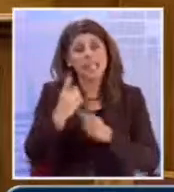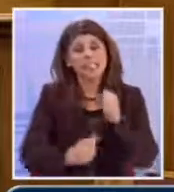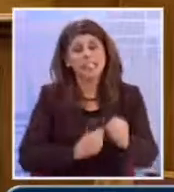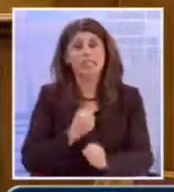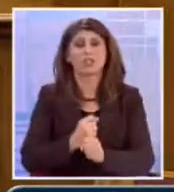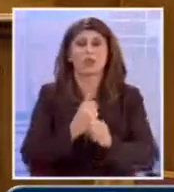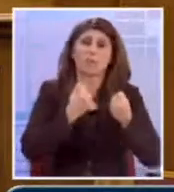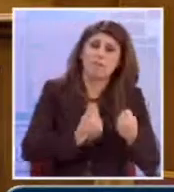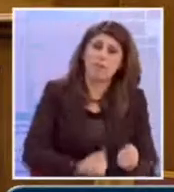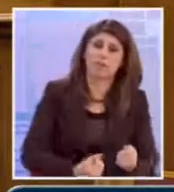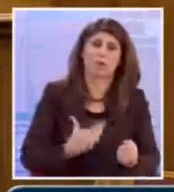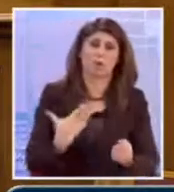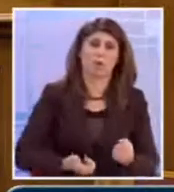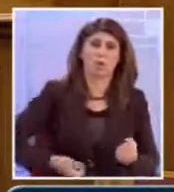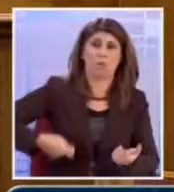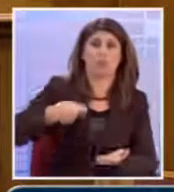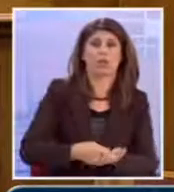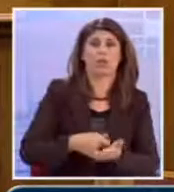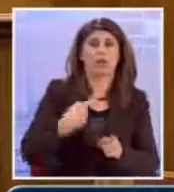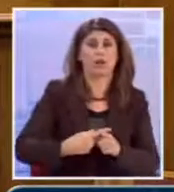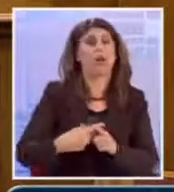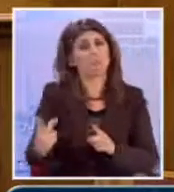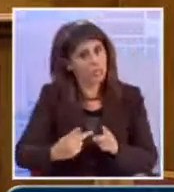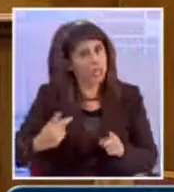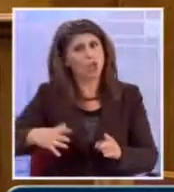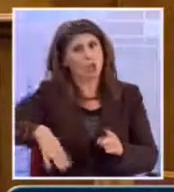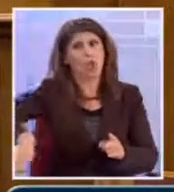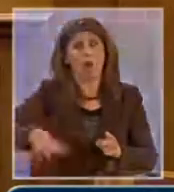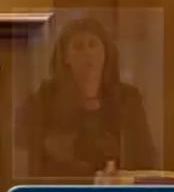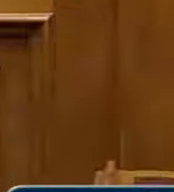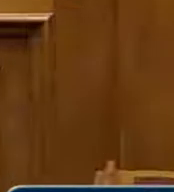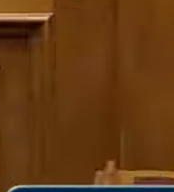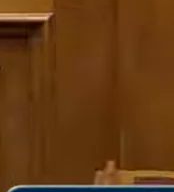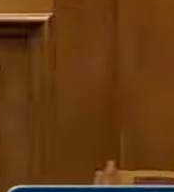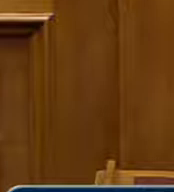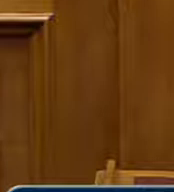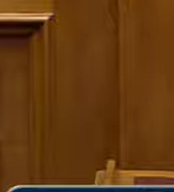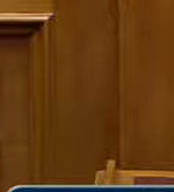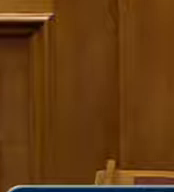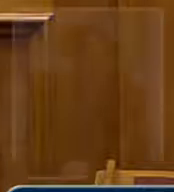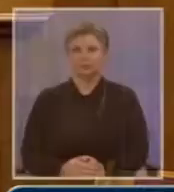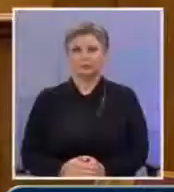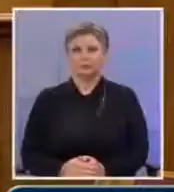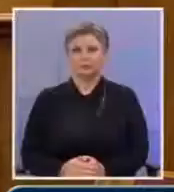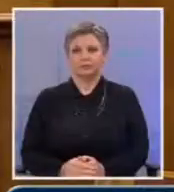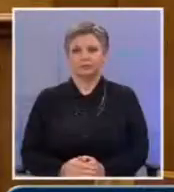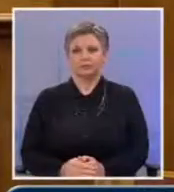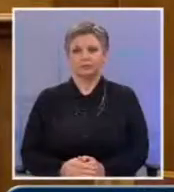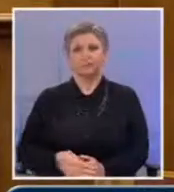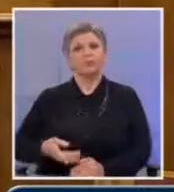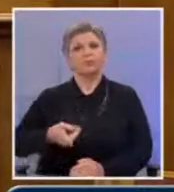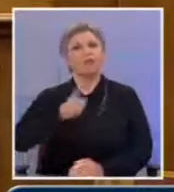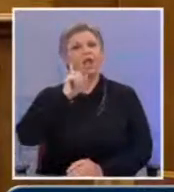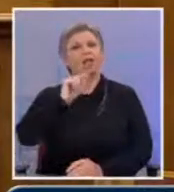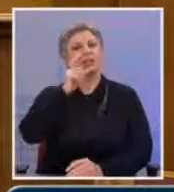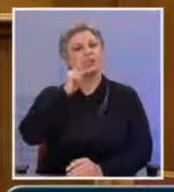επιβαρύνσεων που έχουμε ως χώρα, ως κοινωνία. Κυρίες και κύριοι συνάδελφοι, δεν